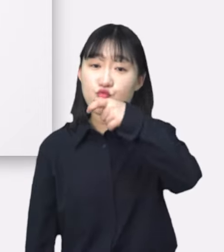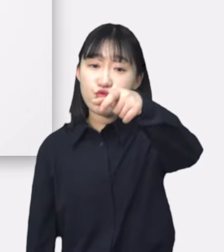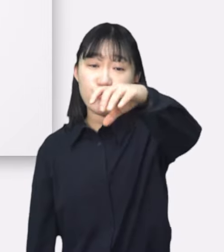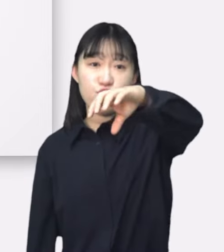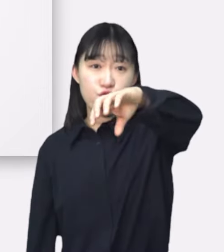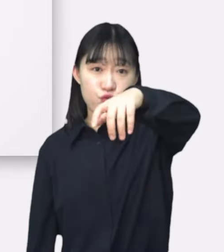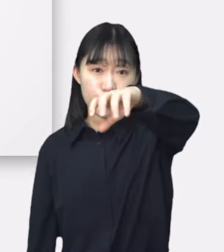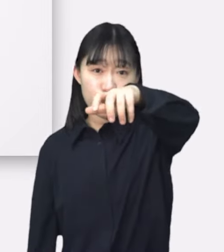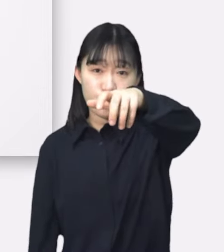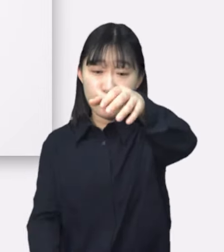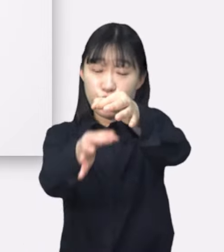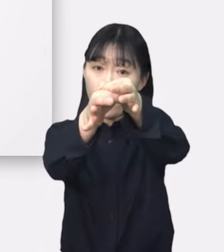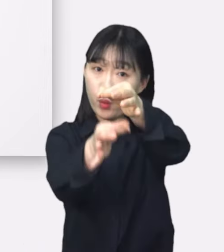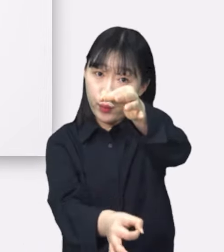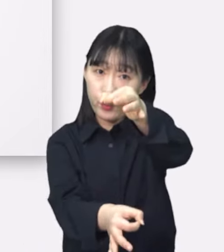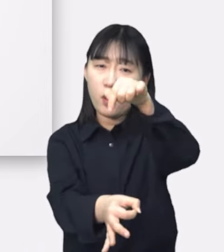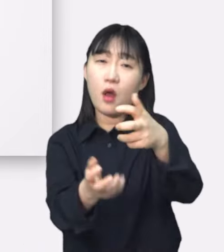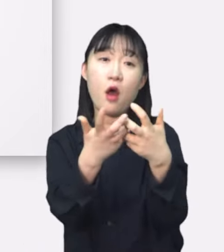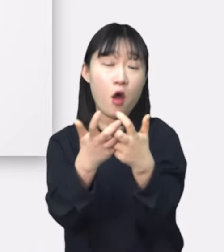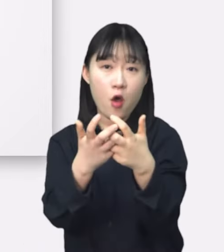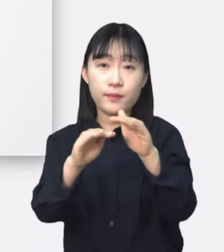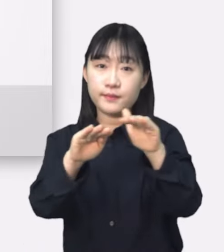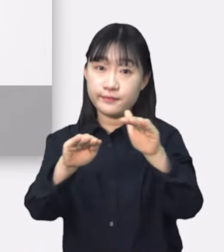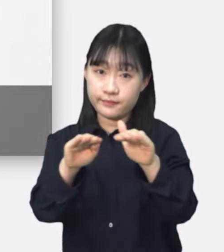급수부 동결 제거 조치 방법